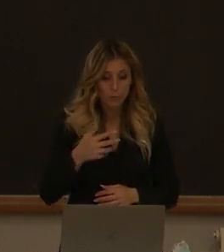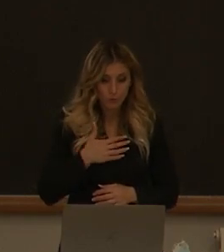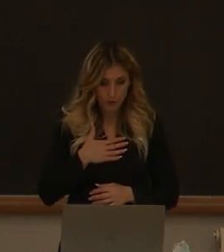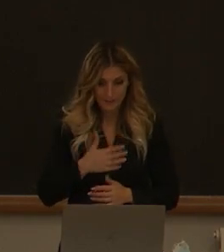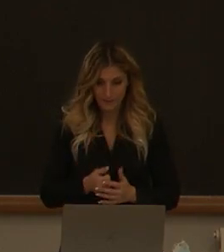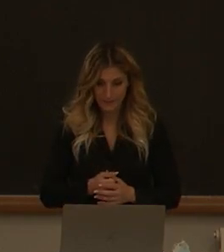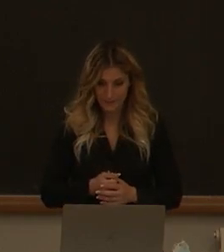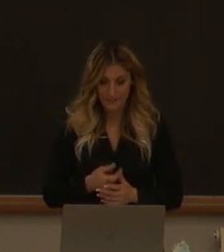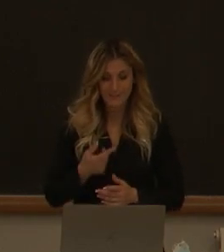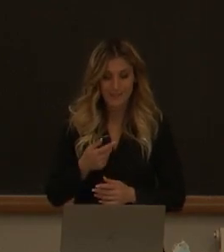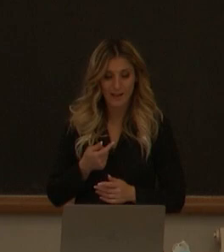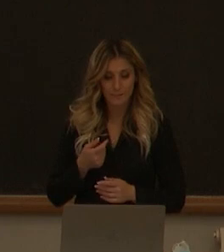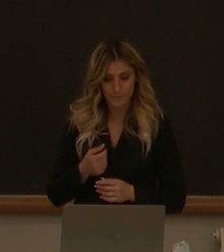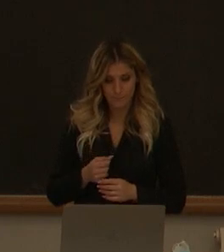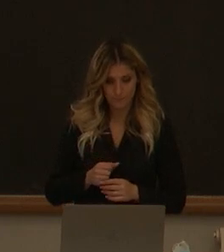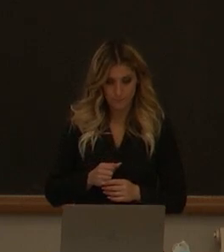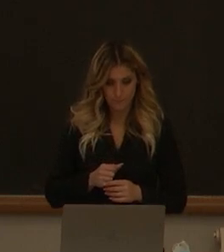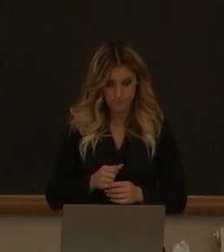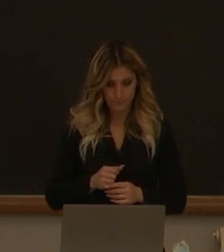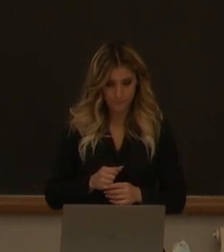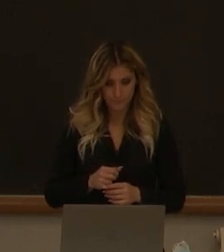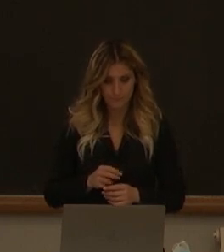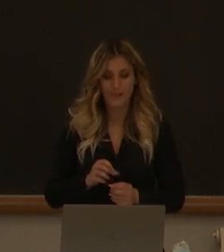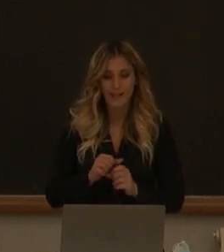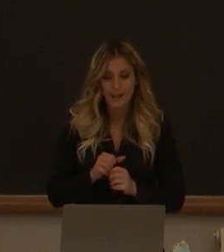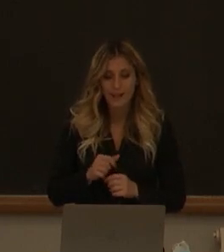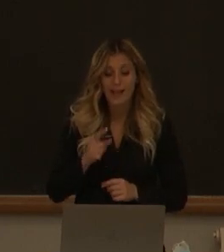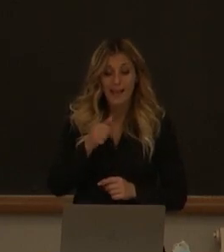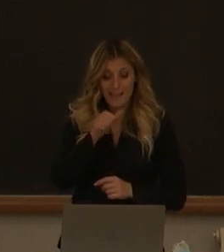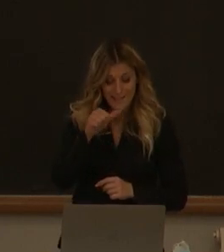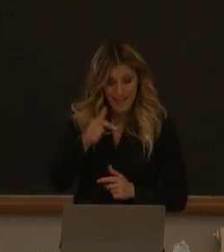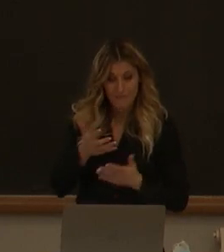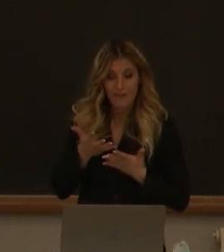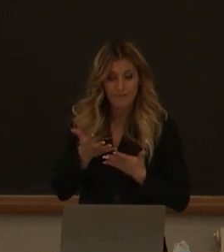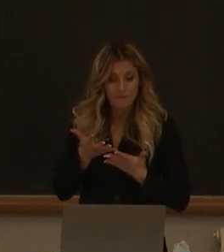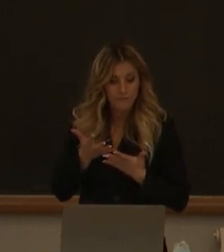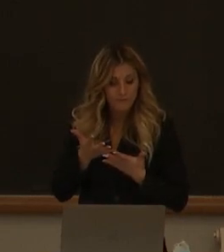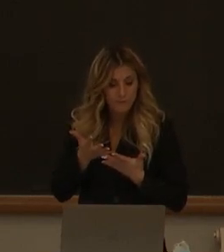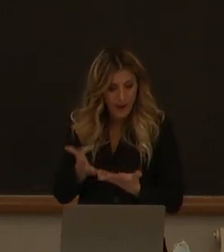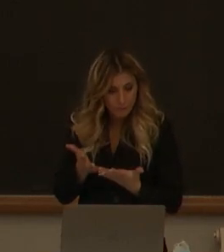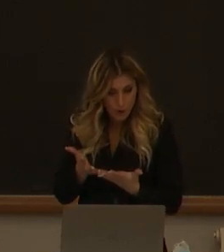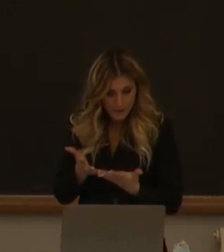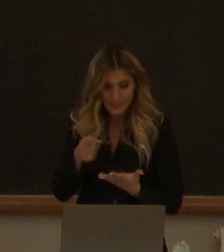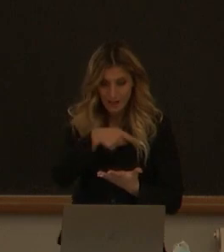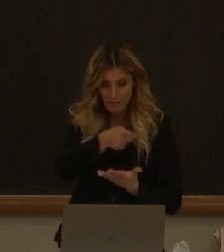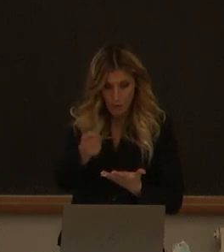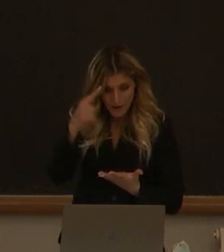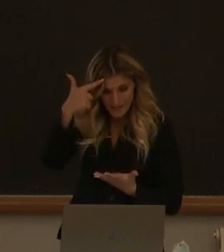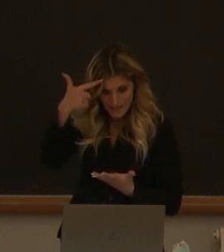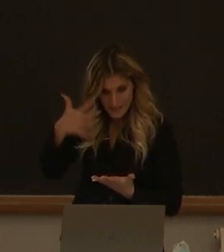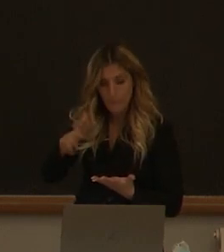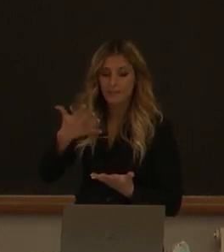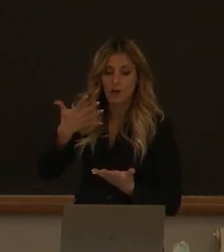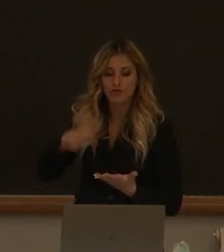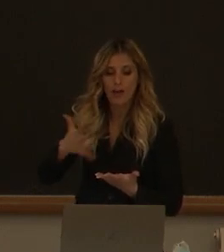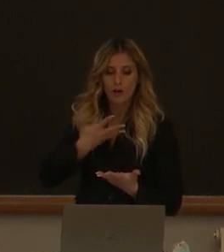della distribuzione, incentivare l'autoimprenditorialità. Voi sapete che ci saranno e sono già in